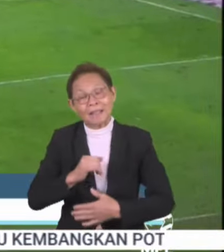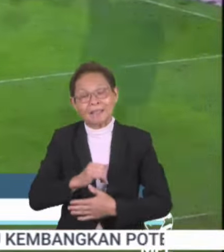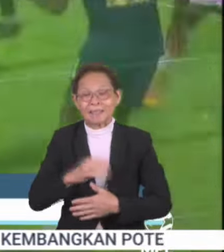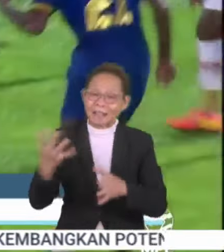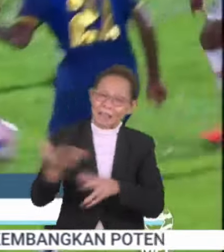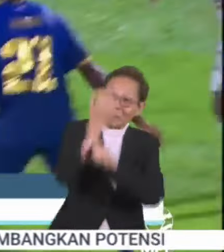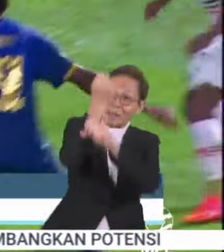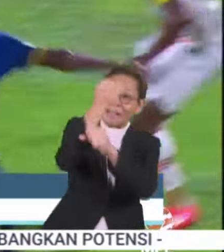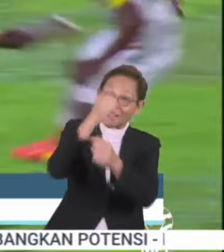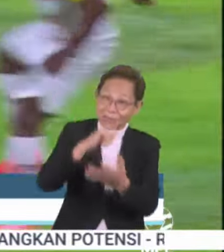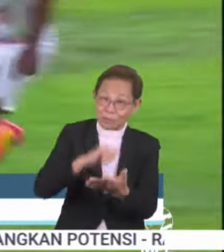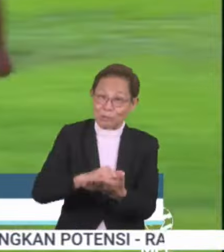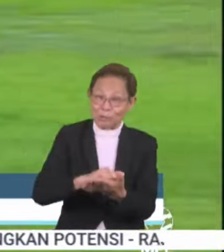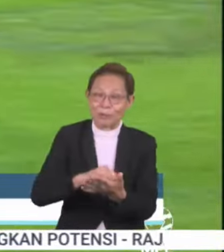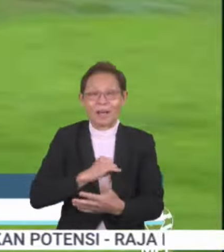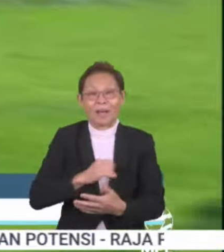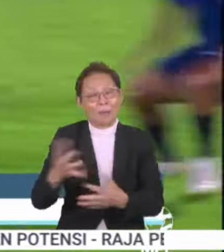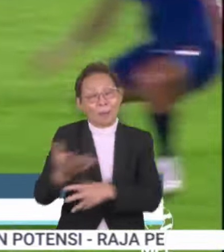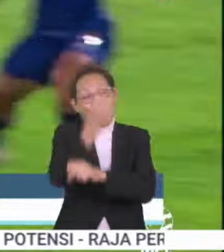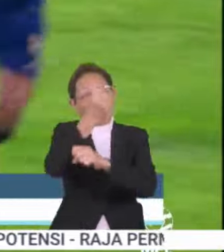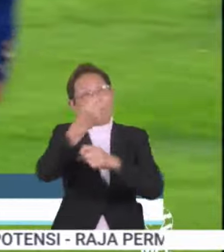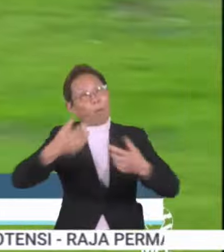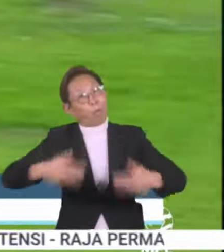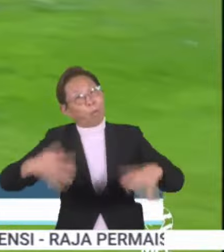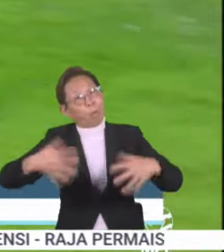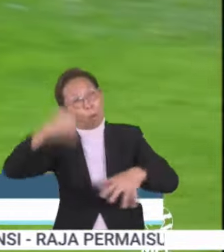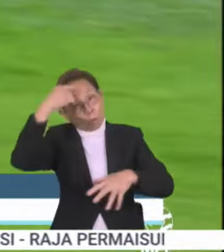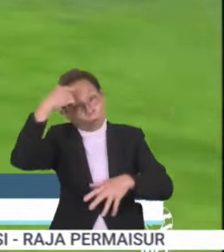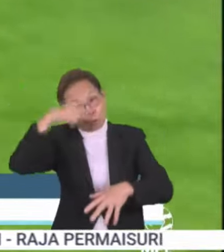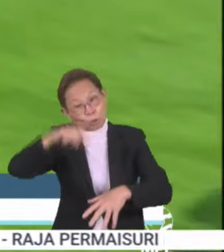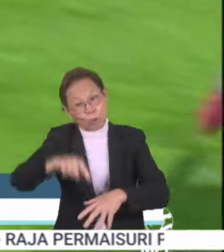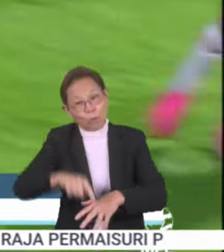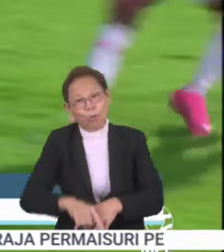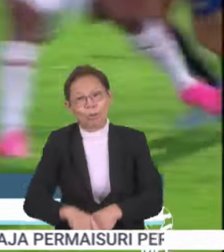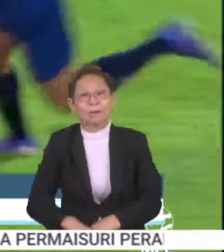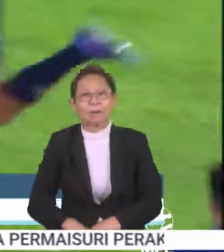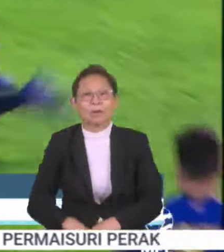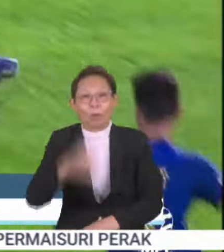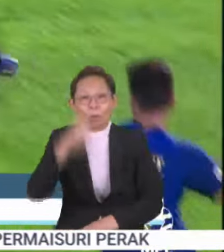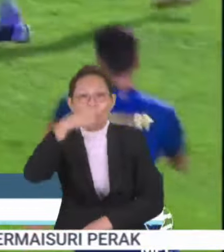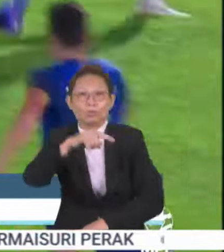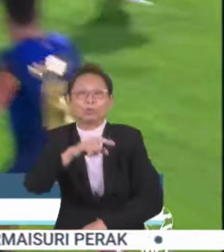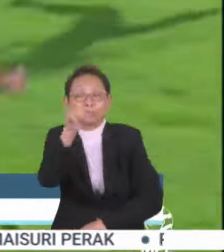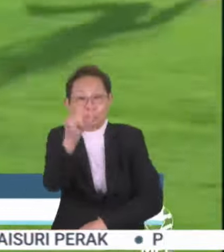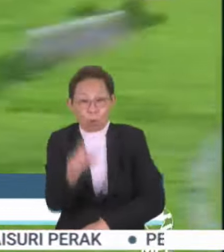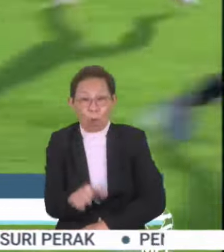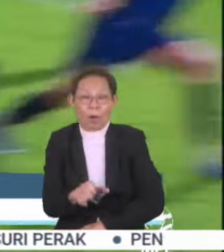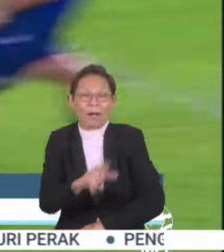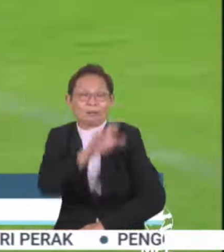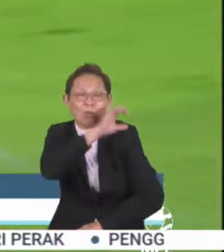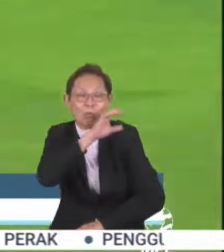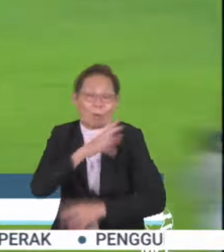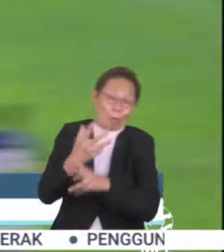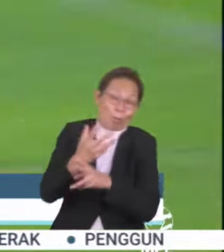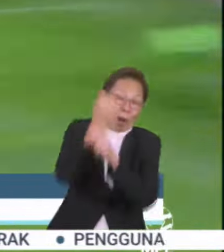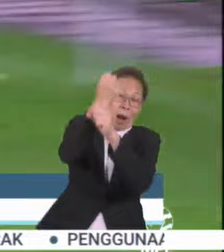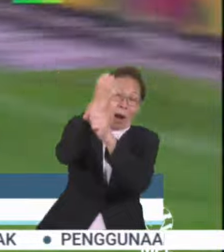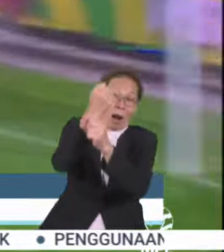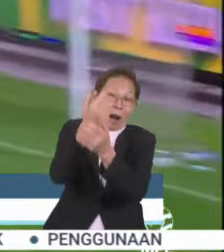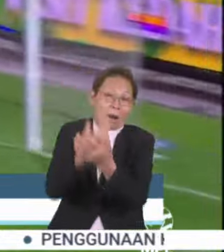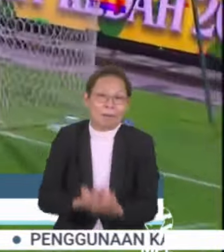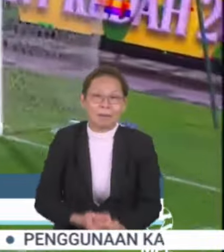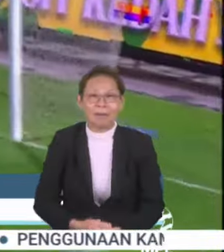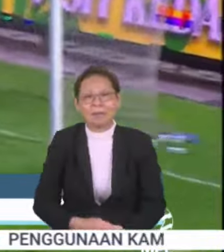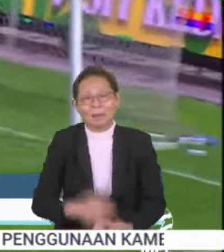yang begitu, saya rasa yang luar biasa lah. Saya rasa untuk seorang jurulatih menang dengan situasi macam ini adalah satu